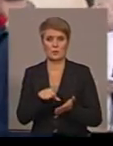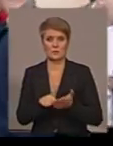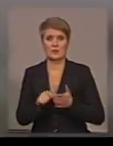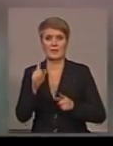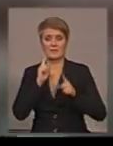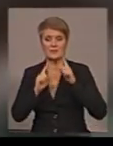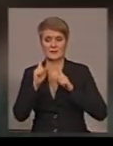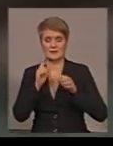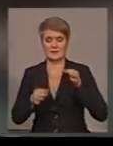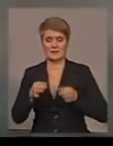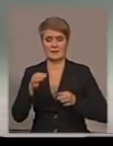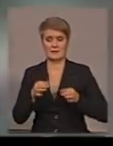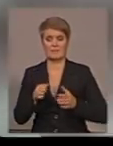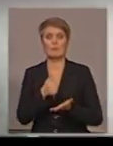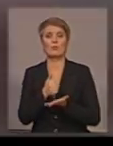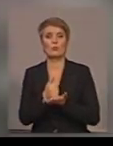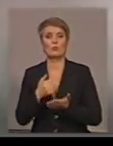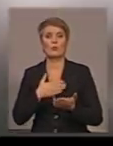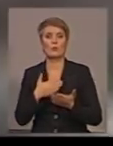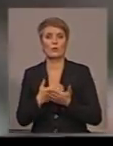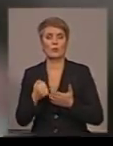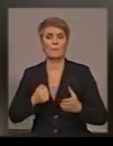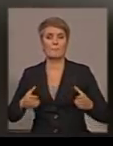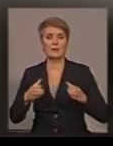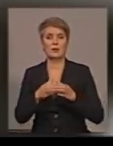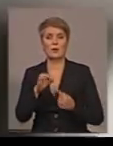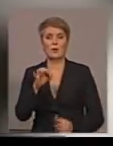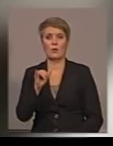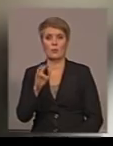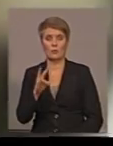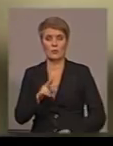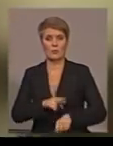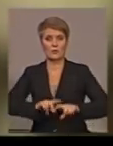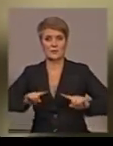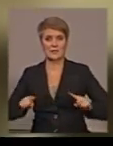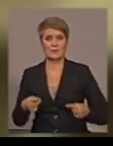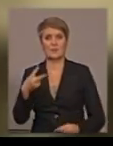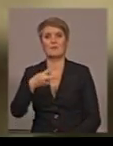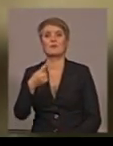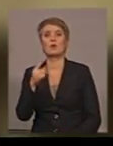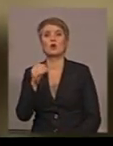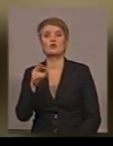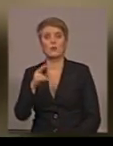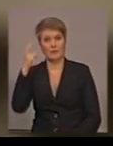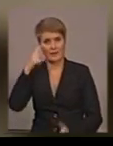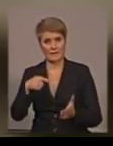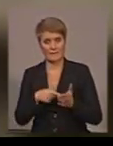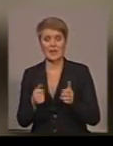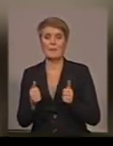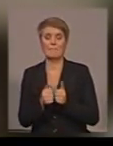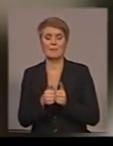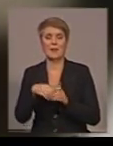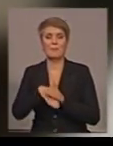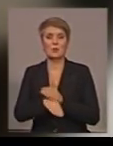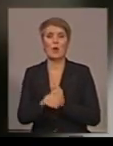засіданні. Командира добровольчого батальйону ОУН Миколу Коханівського правоохоронці затримали 21 жовтня в Києві біля станції метро